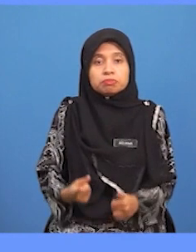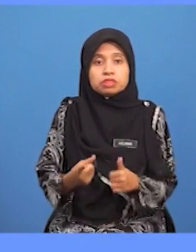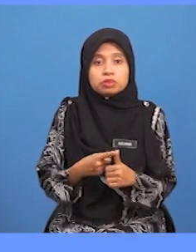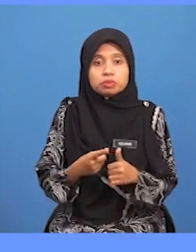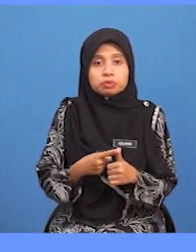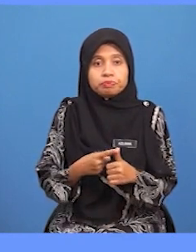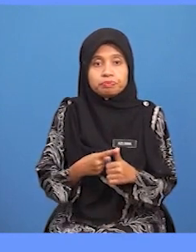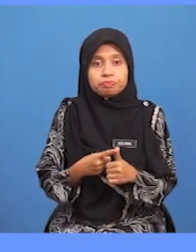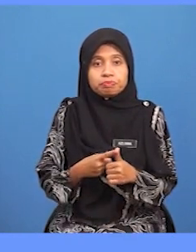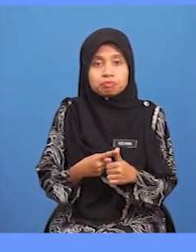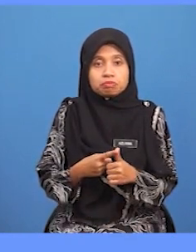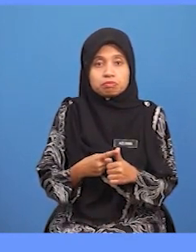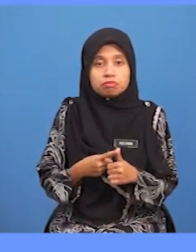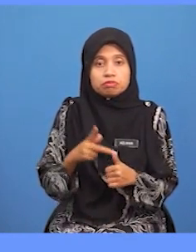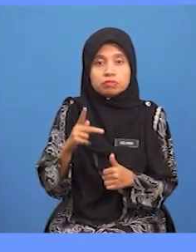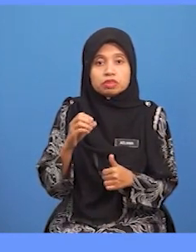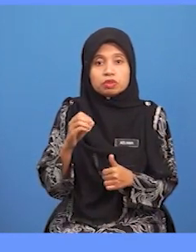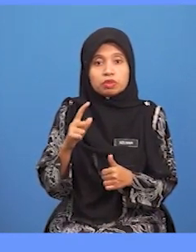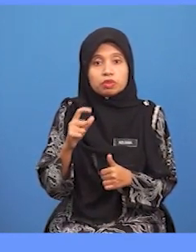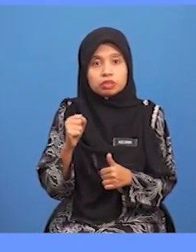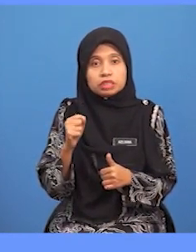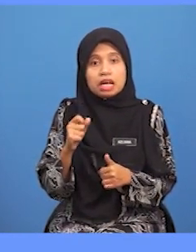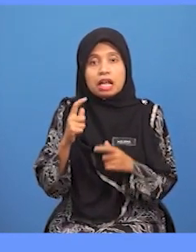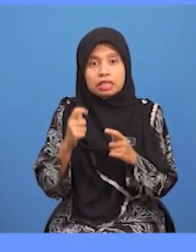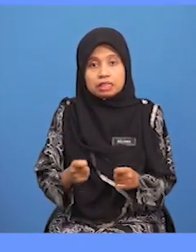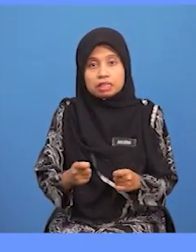keluaran sama dengan kos tetap